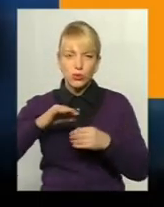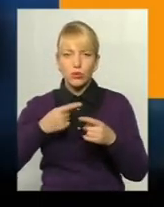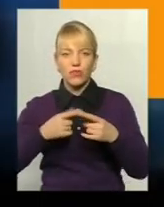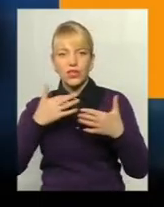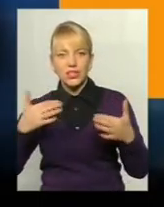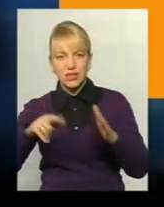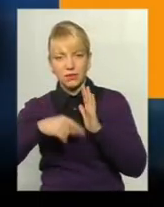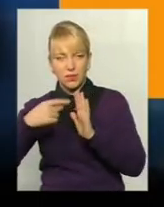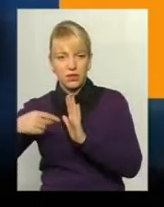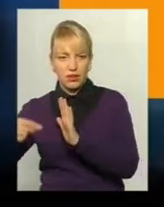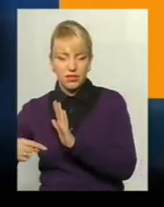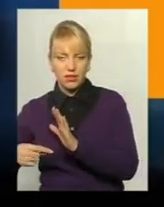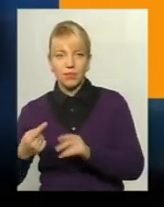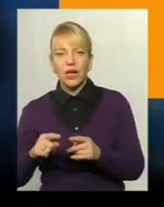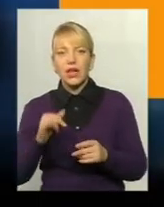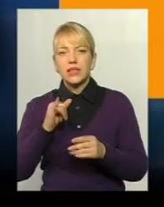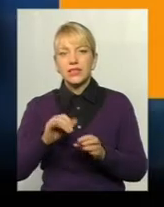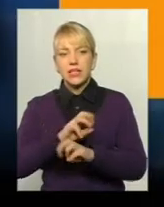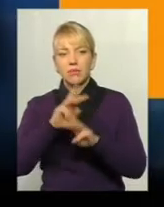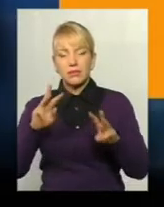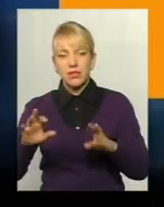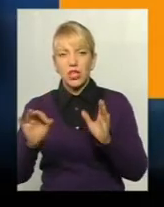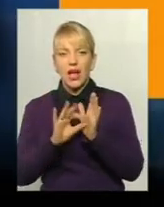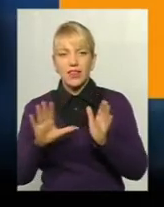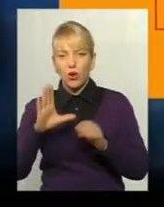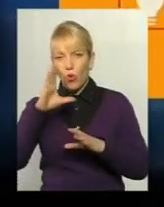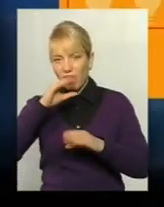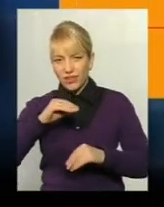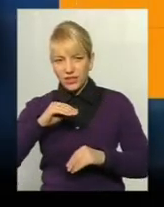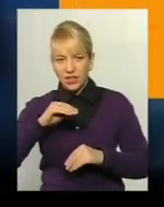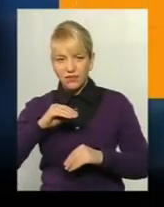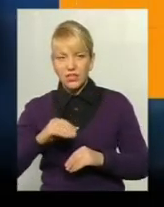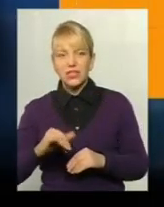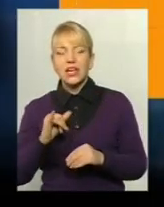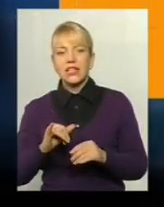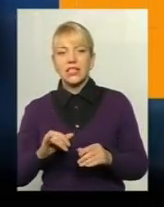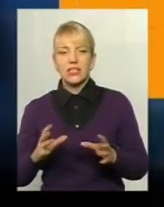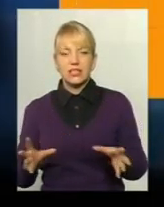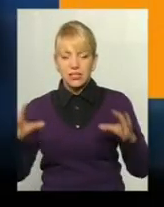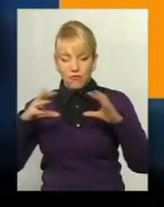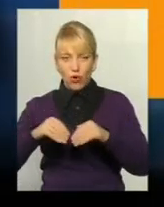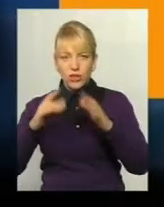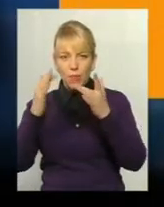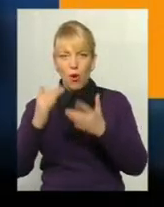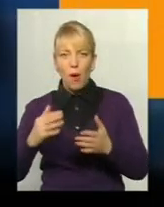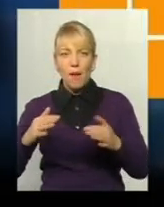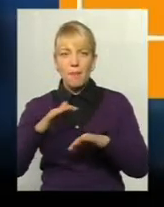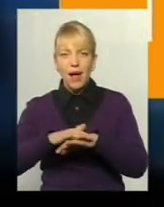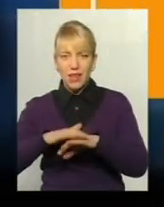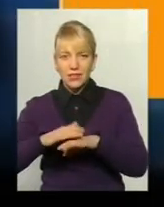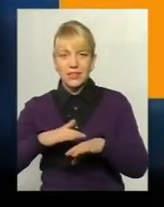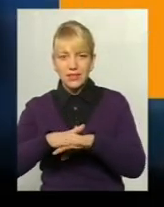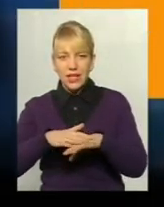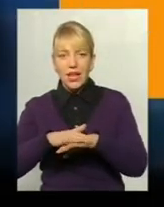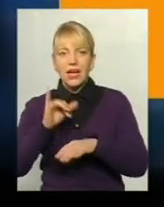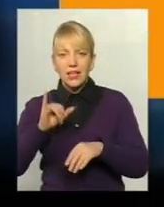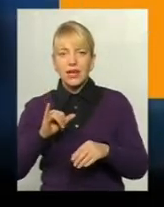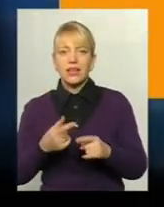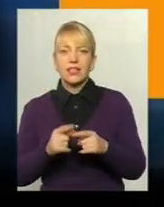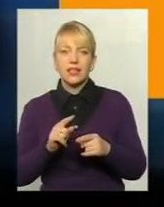питань, забезпечуємо енергоефективність, зводимо баланс і надихаємо